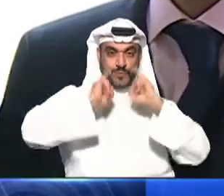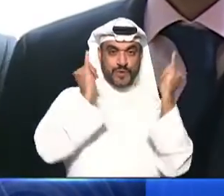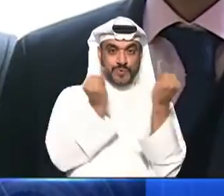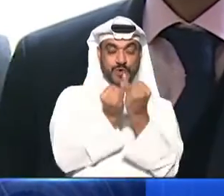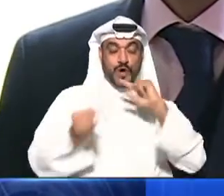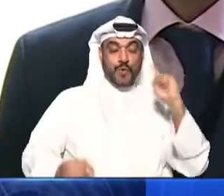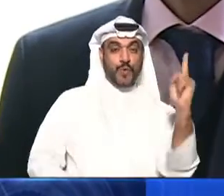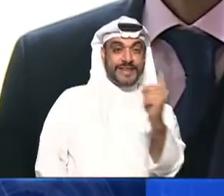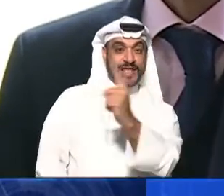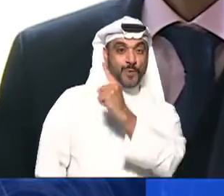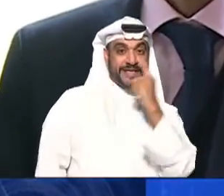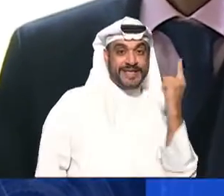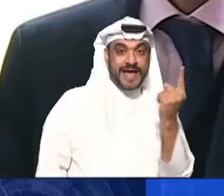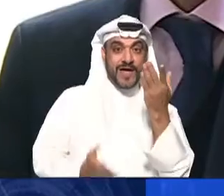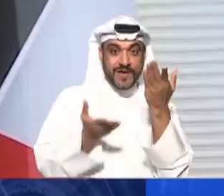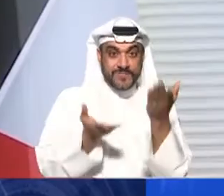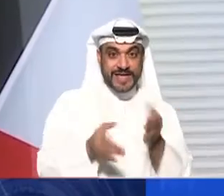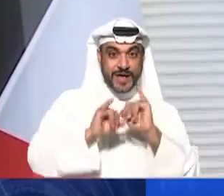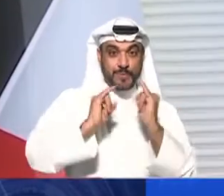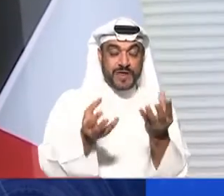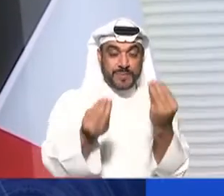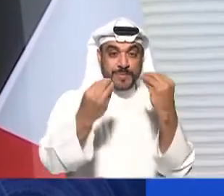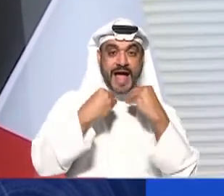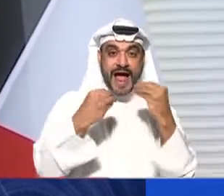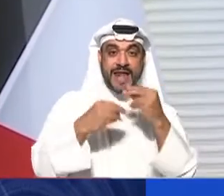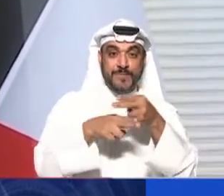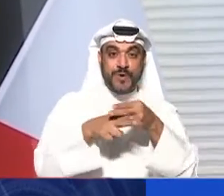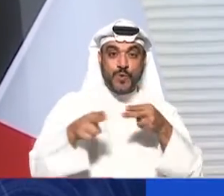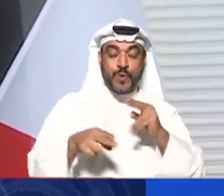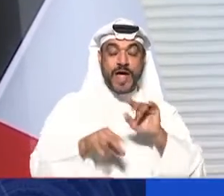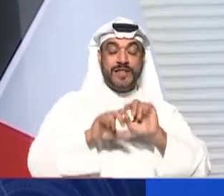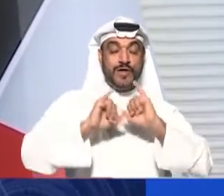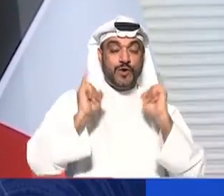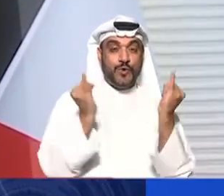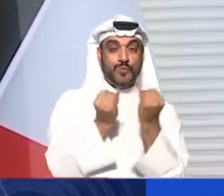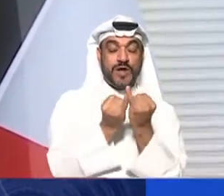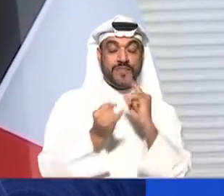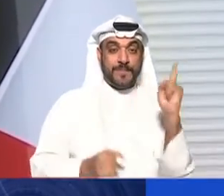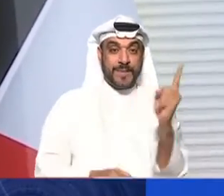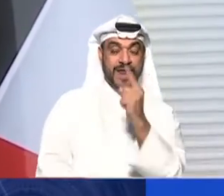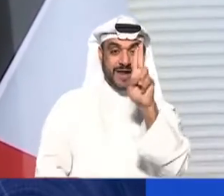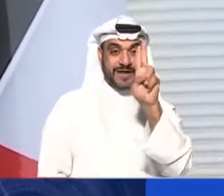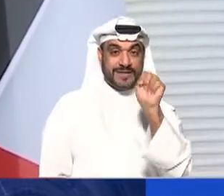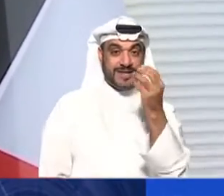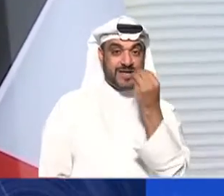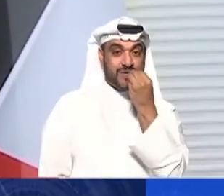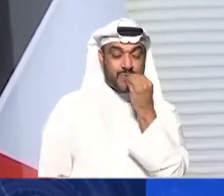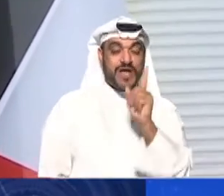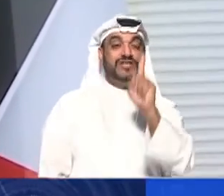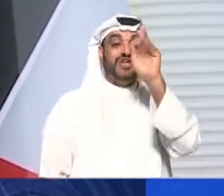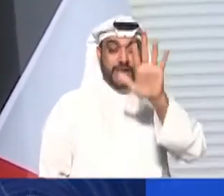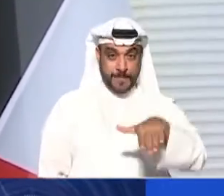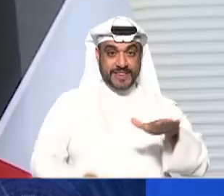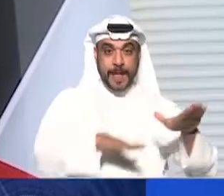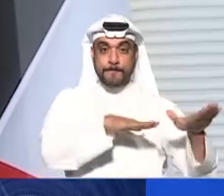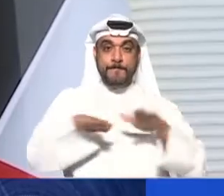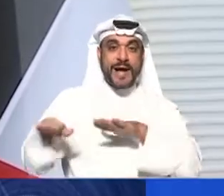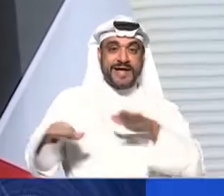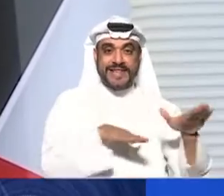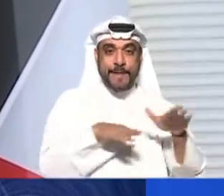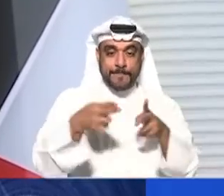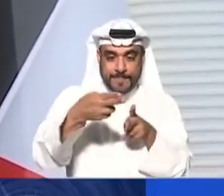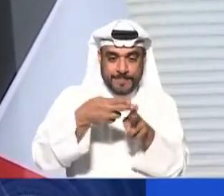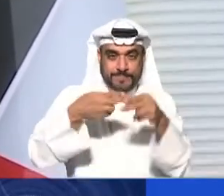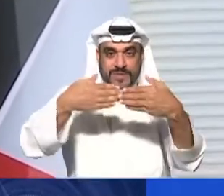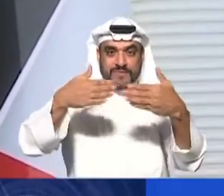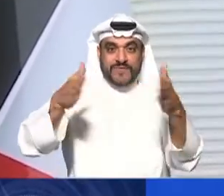ودولية عبر المنظمة العالمية للأغذية، والتي من خلالها راح يكون هنالك مكتب